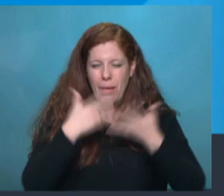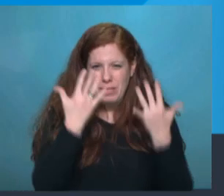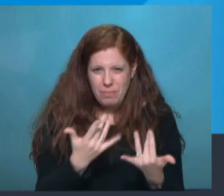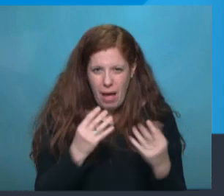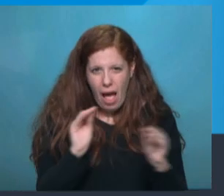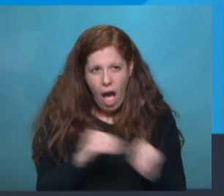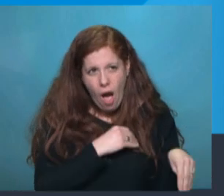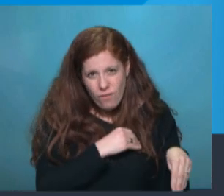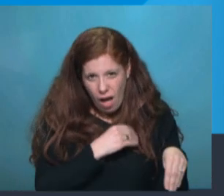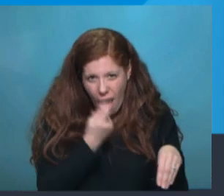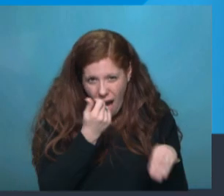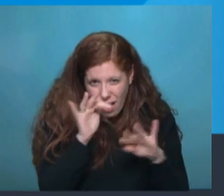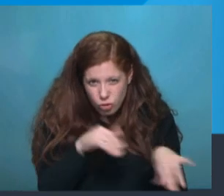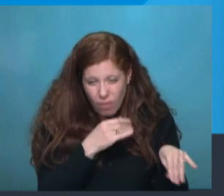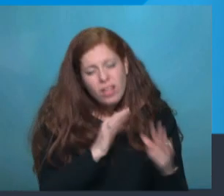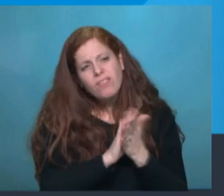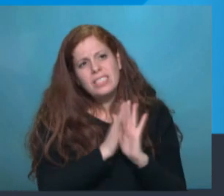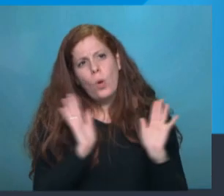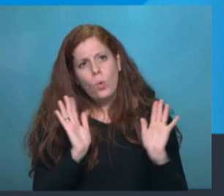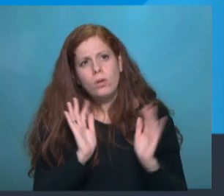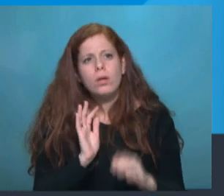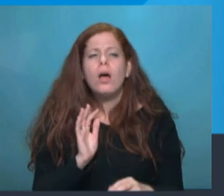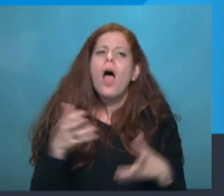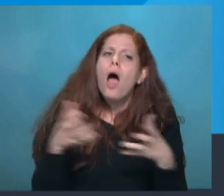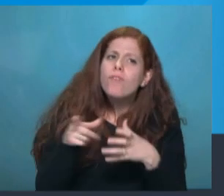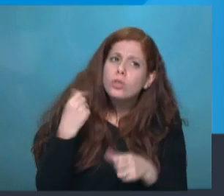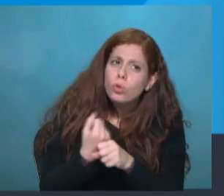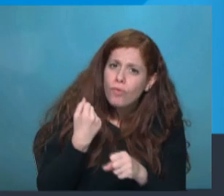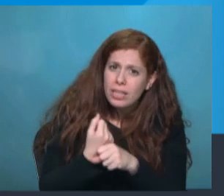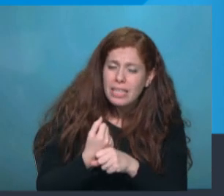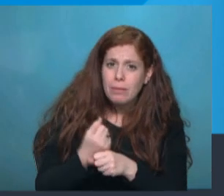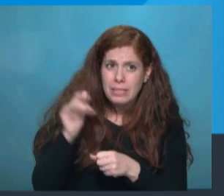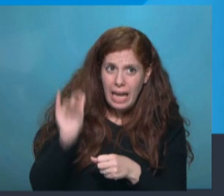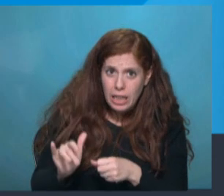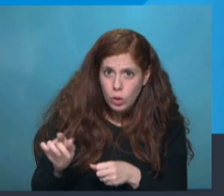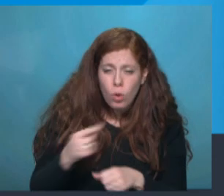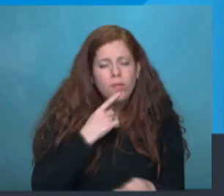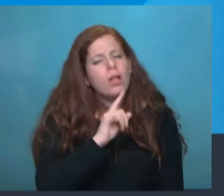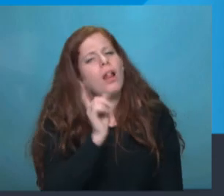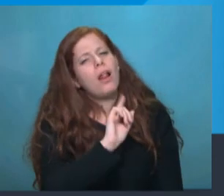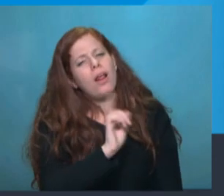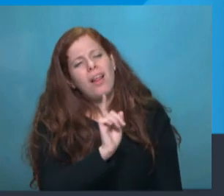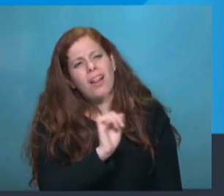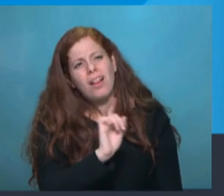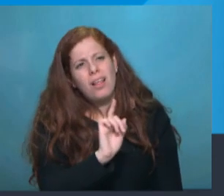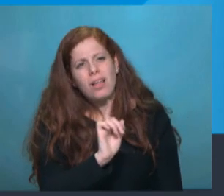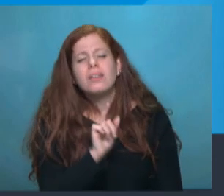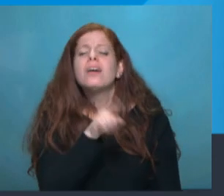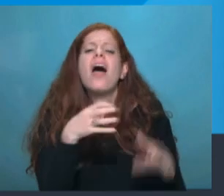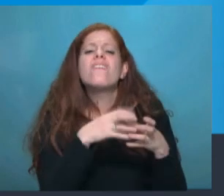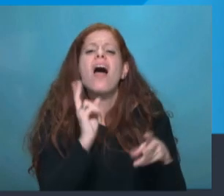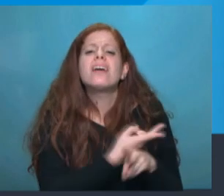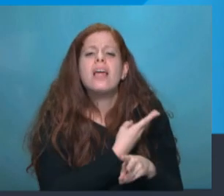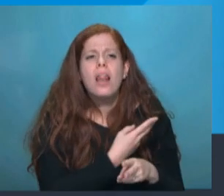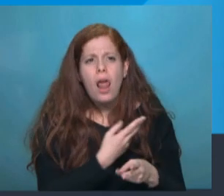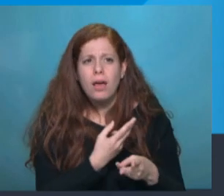الرقم اللي رقم التحويل بس وهي هي بتشتغل مع محور المقاومه كمان لا لا لا لا لا هي شركه